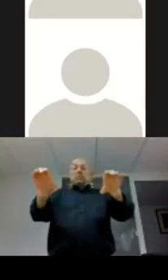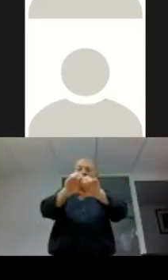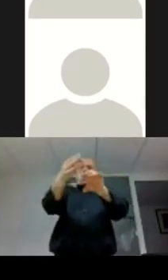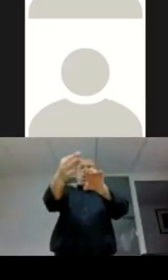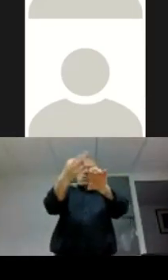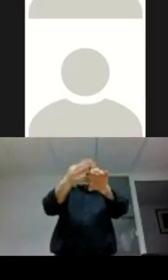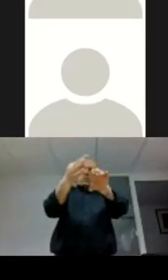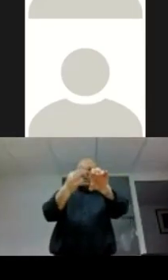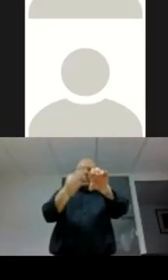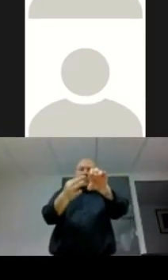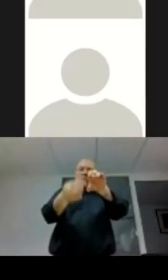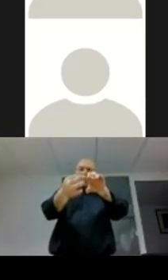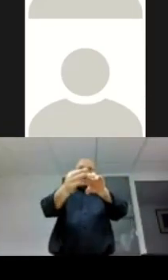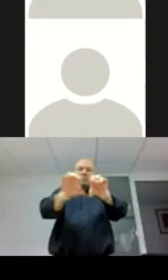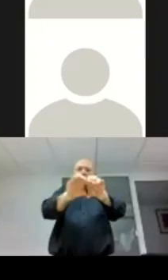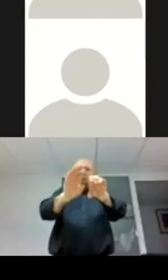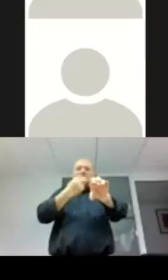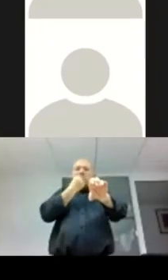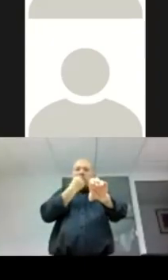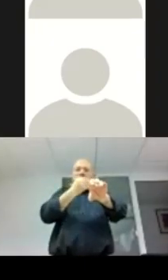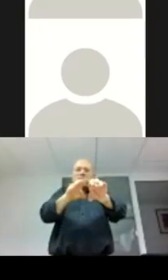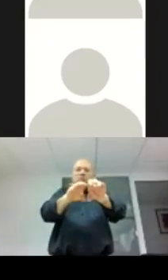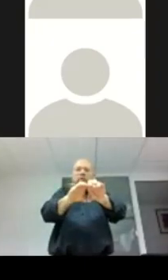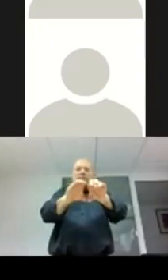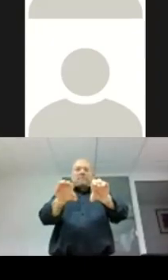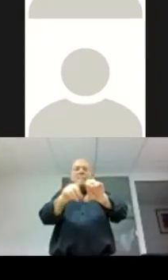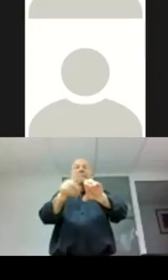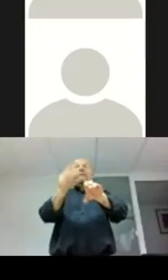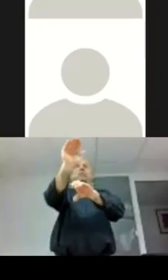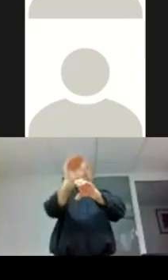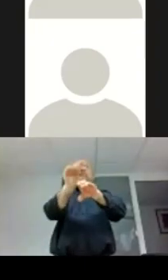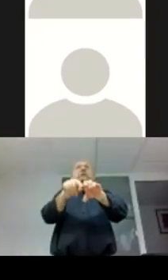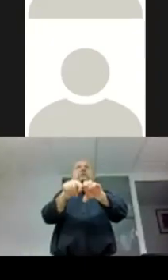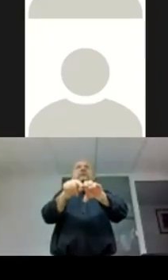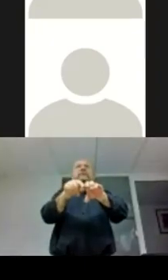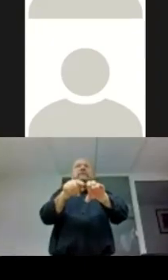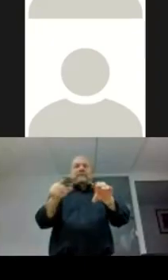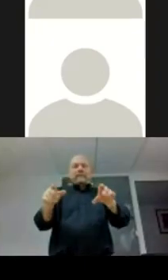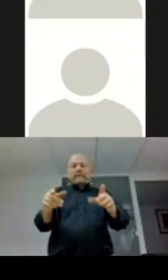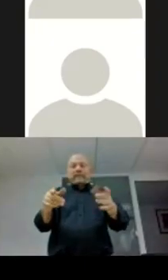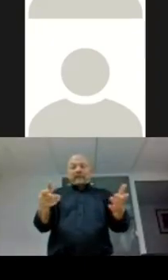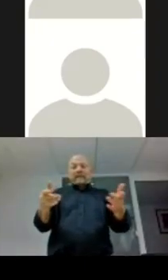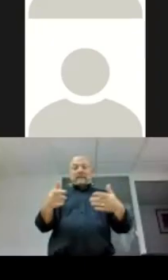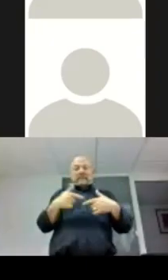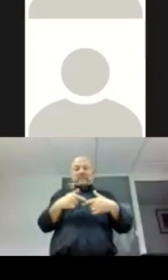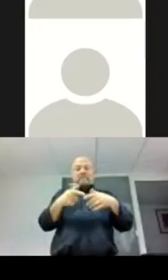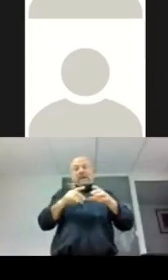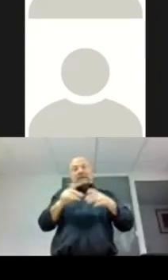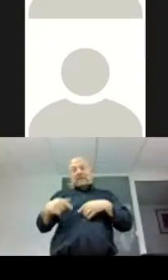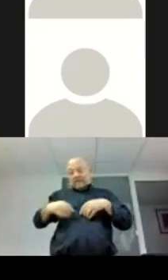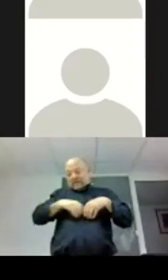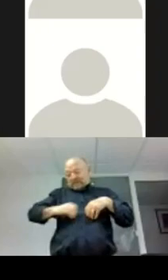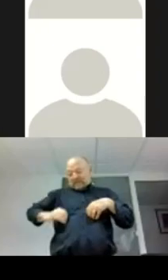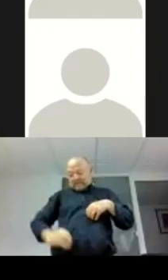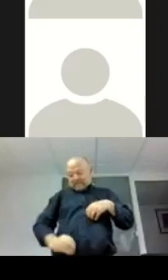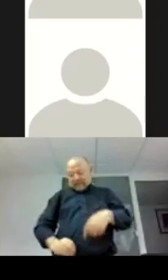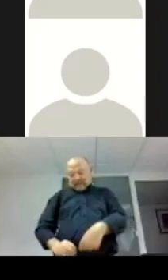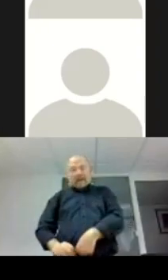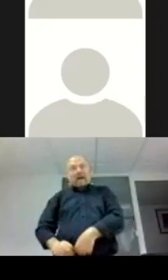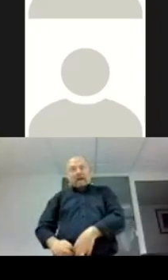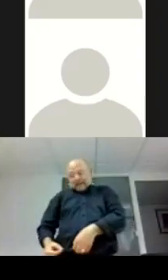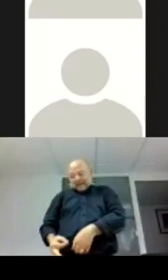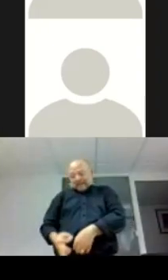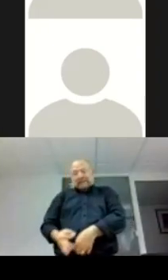pour protéger une couture qui est réalisée, c'est l'image que je vous ai mise au centre, une couture qui est réalisée entre le